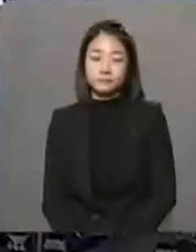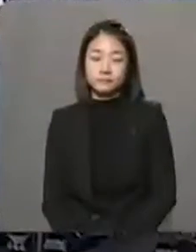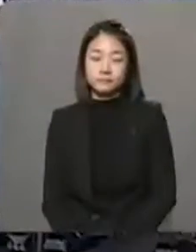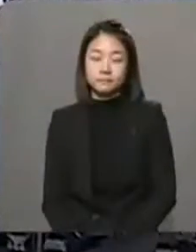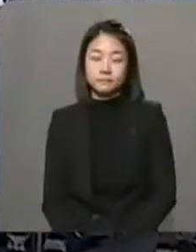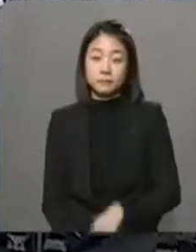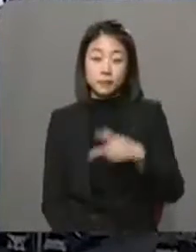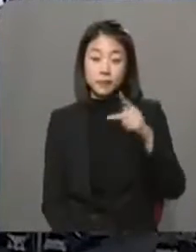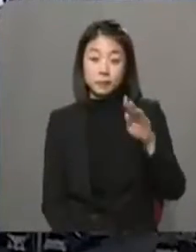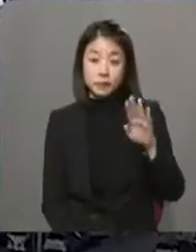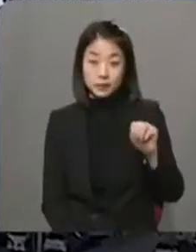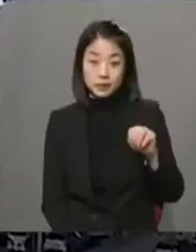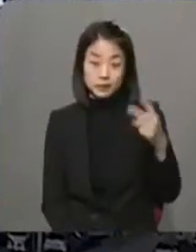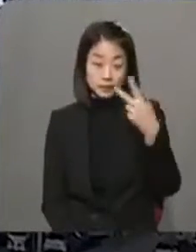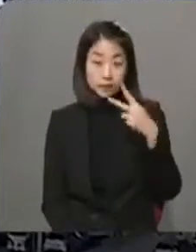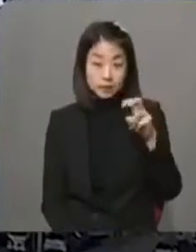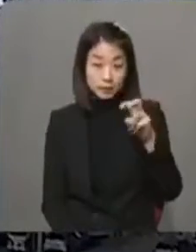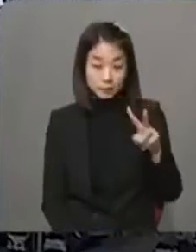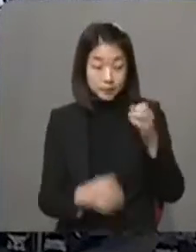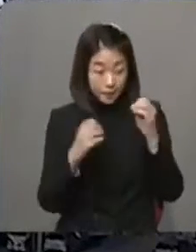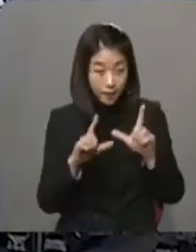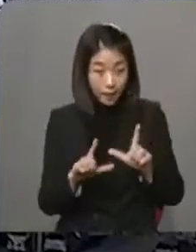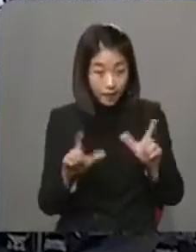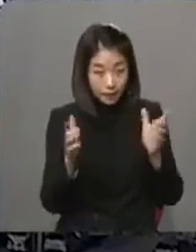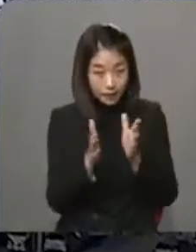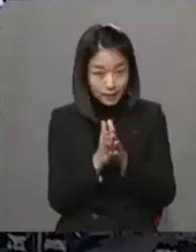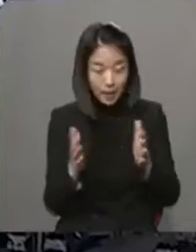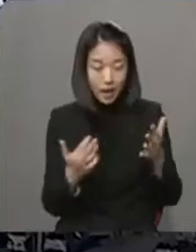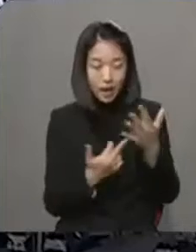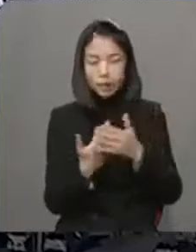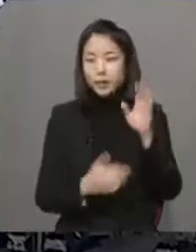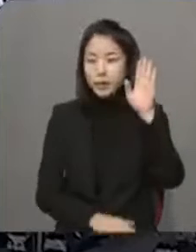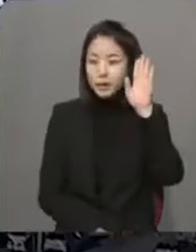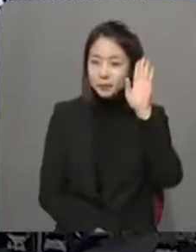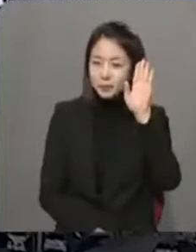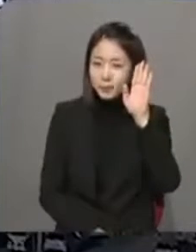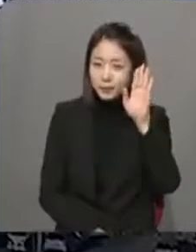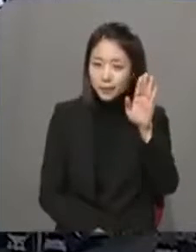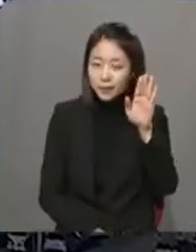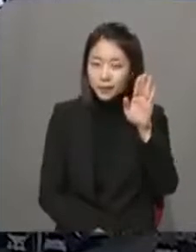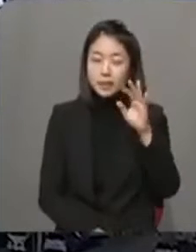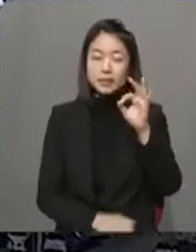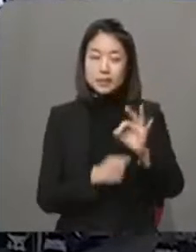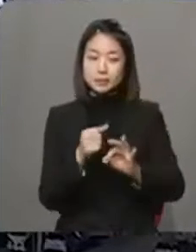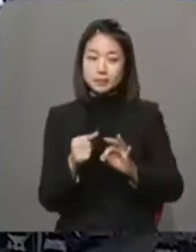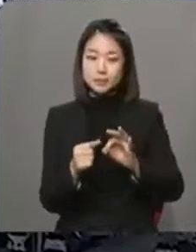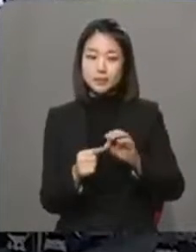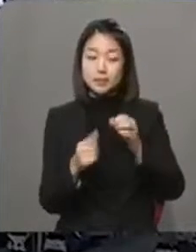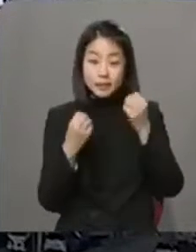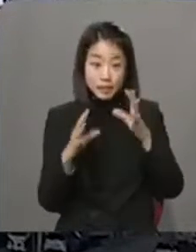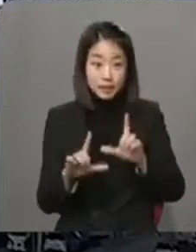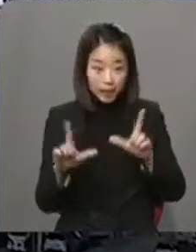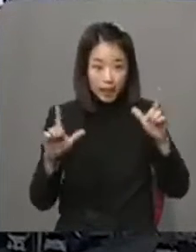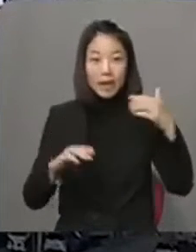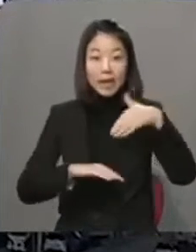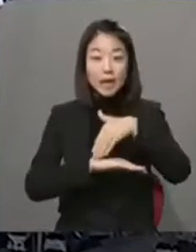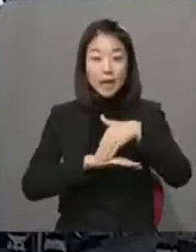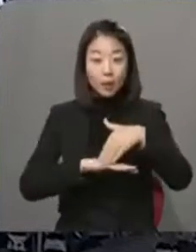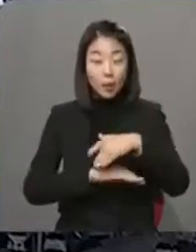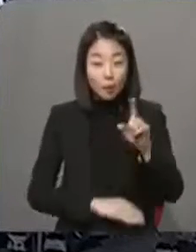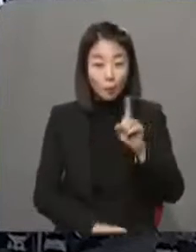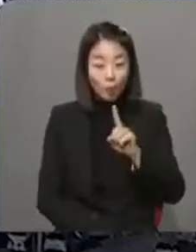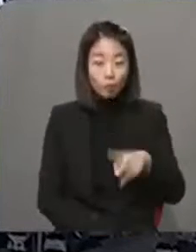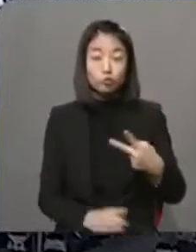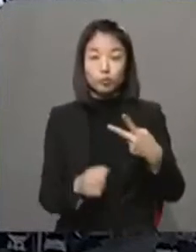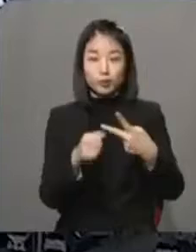kbs 는 2022년 새해를 맞아 강원도의 미래를 조망해 보는 신년 기획 보도를 준비했는데요 오늘은